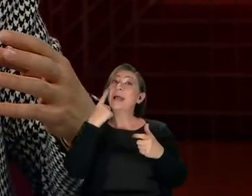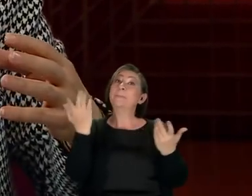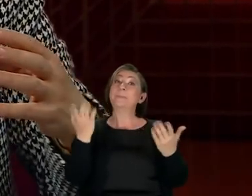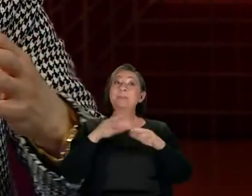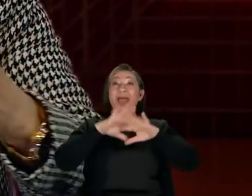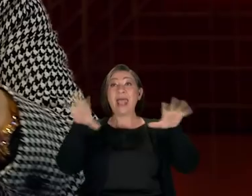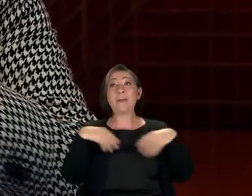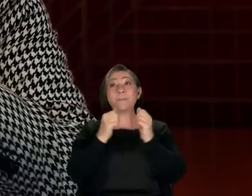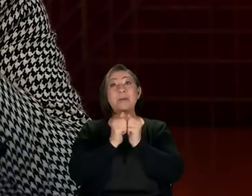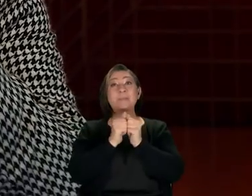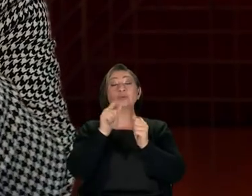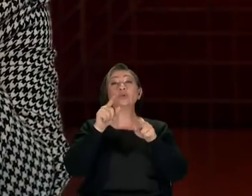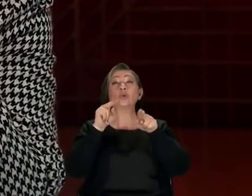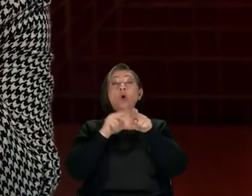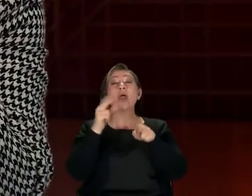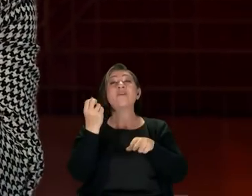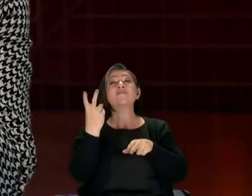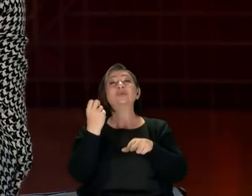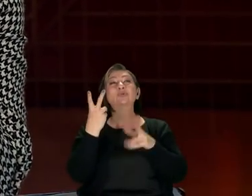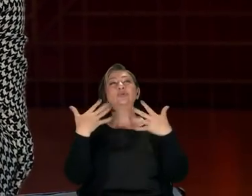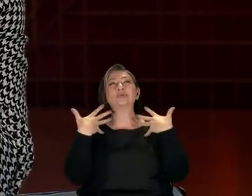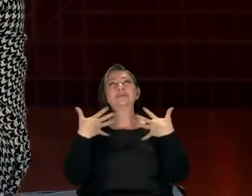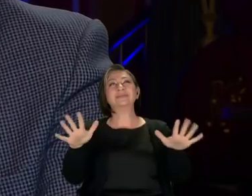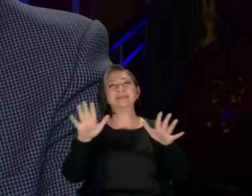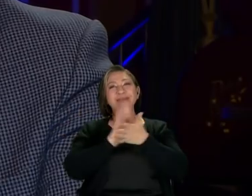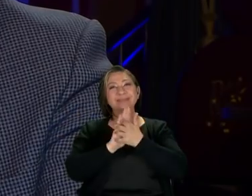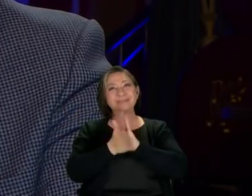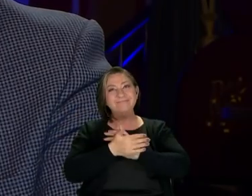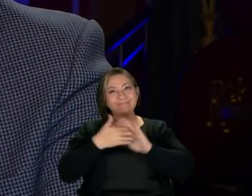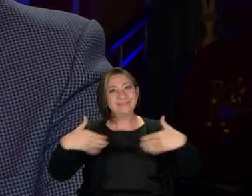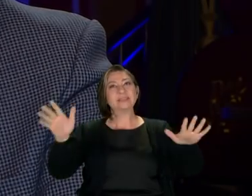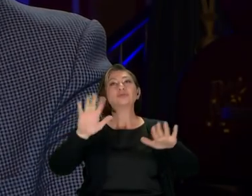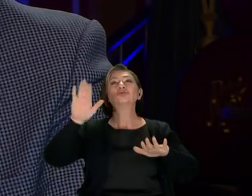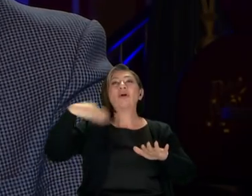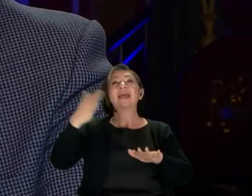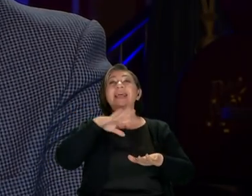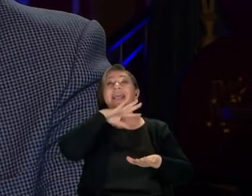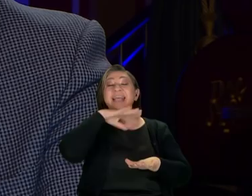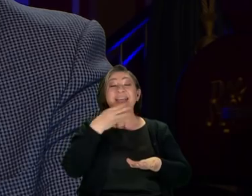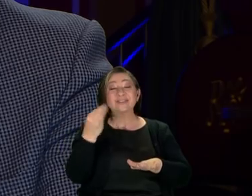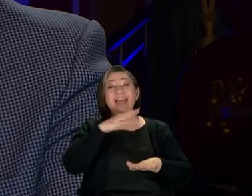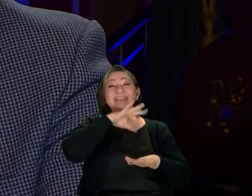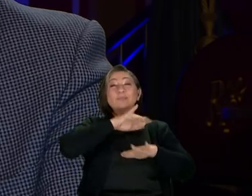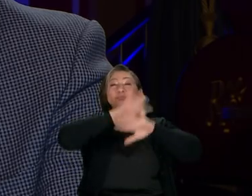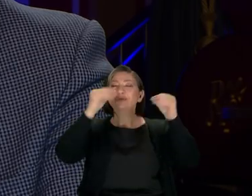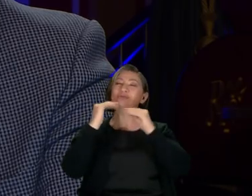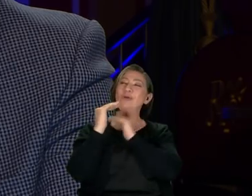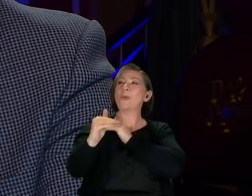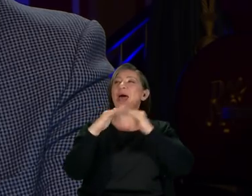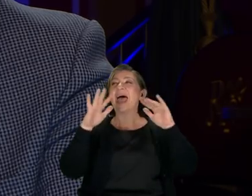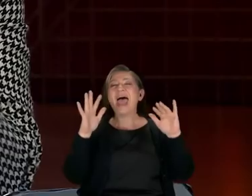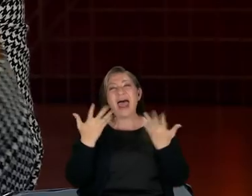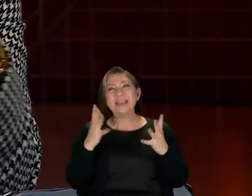beraber şu korona belasını İnşallah. Atlatalım. İnşallah. Sonra gençler, yaşlar, bütün toplum